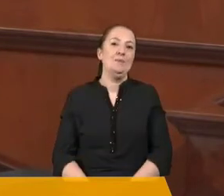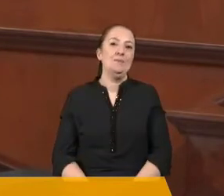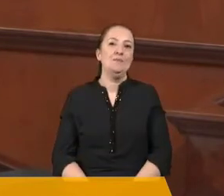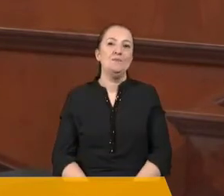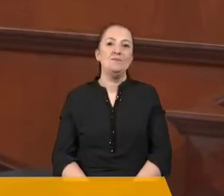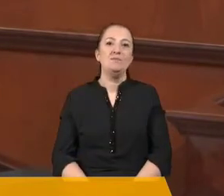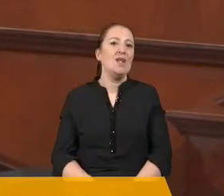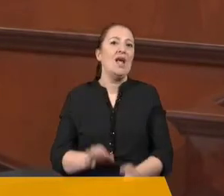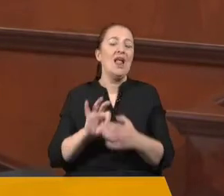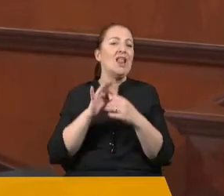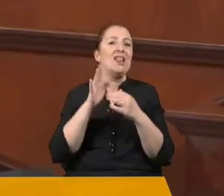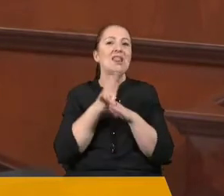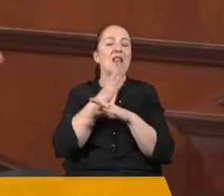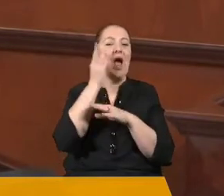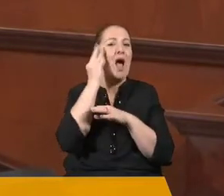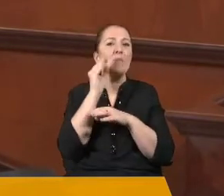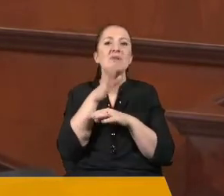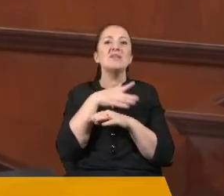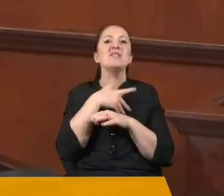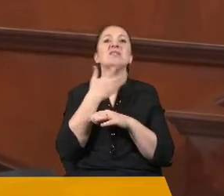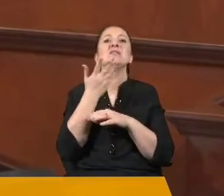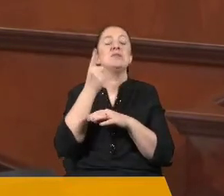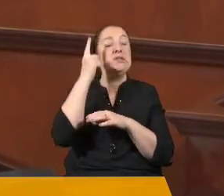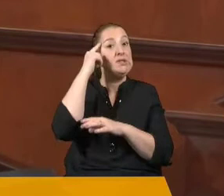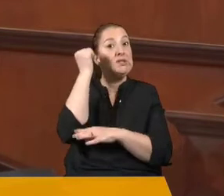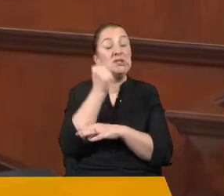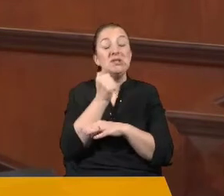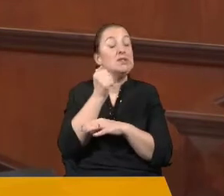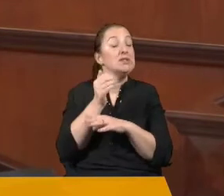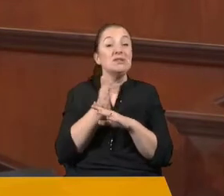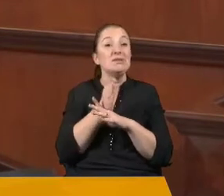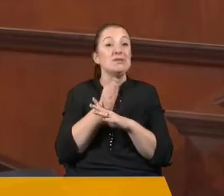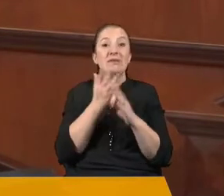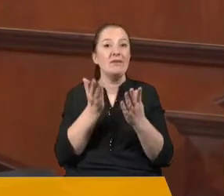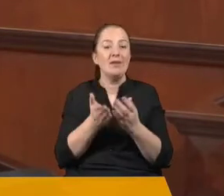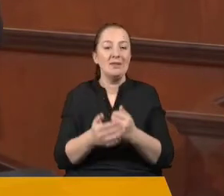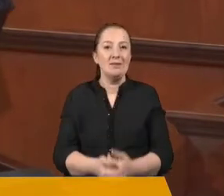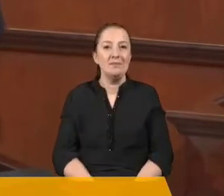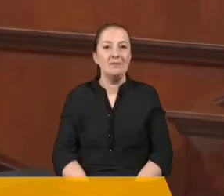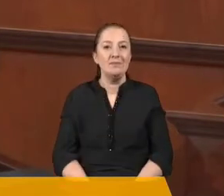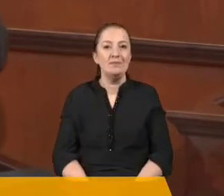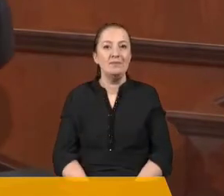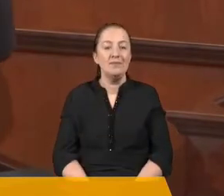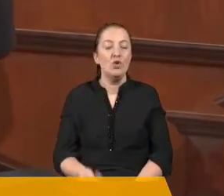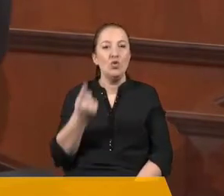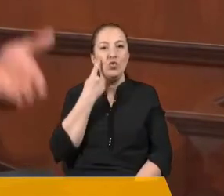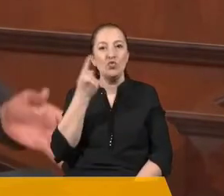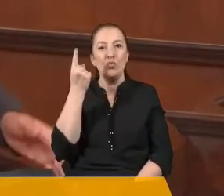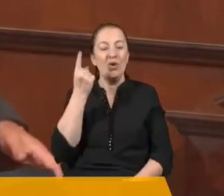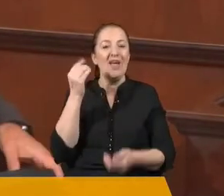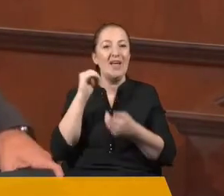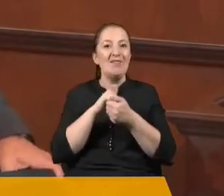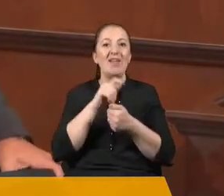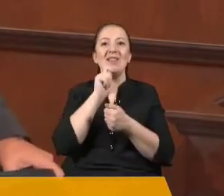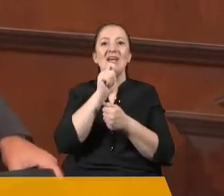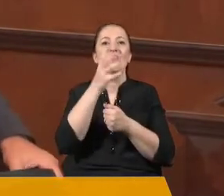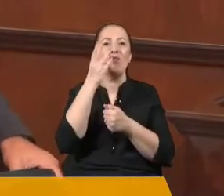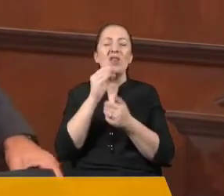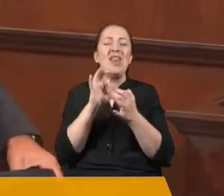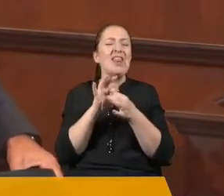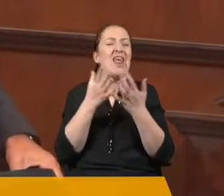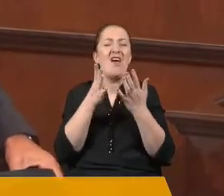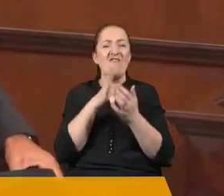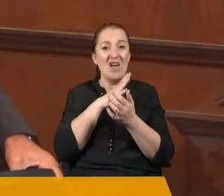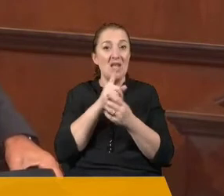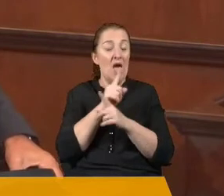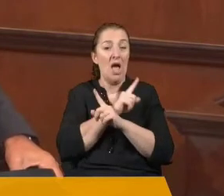Niye anlamak istemiyorsunuz? Niye direniyorsunuz? Yani Cumhur İttifakı'nın teklif ettiği her ne varsa red mi